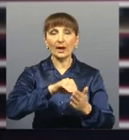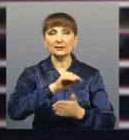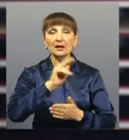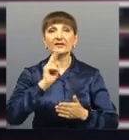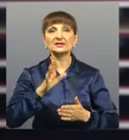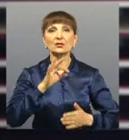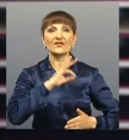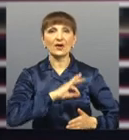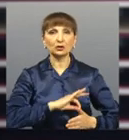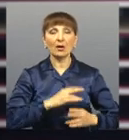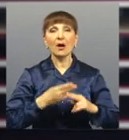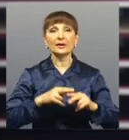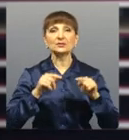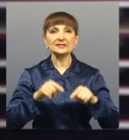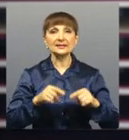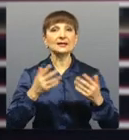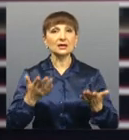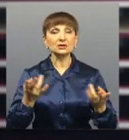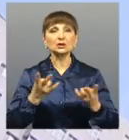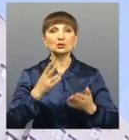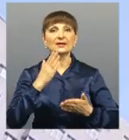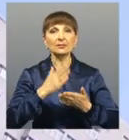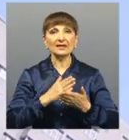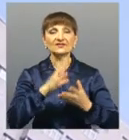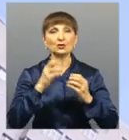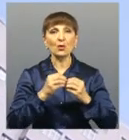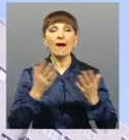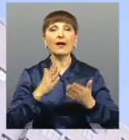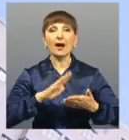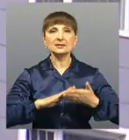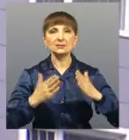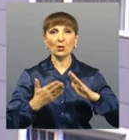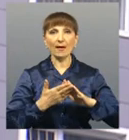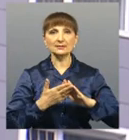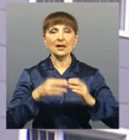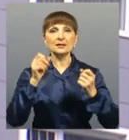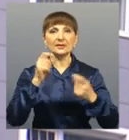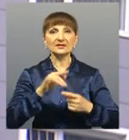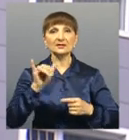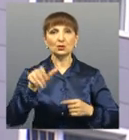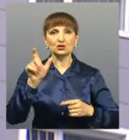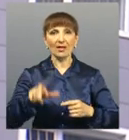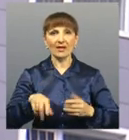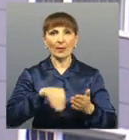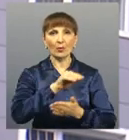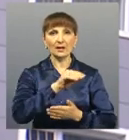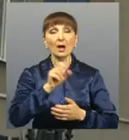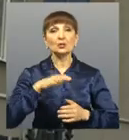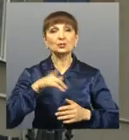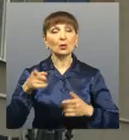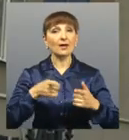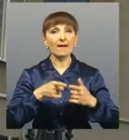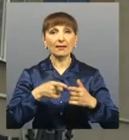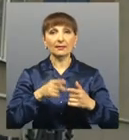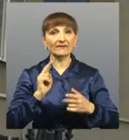квартиру выгодно. Поэтому здесь, конечно же, нужно иметь в виду, какая ситуация непосредственного покупателя. Возможно, он сейчас снимает